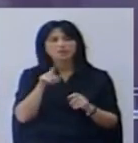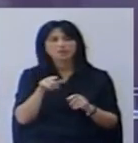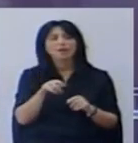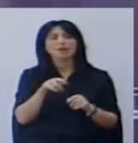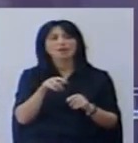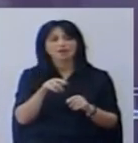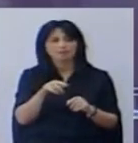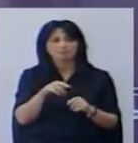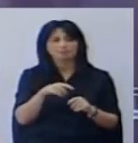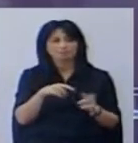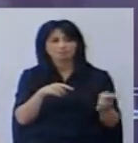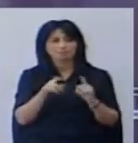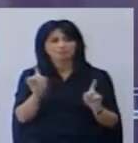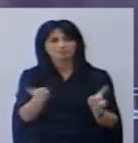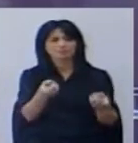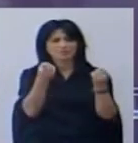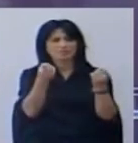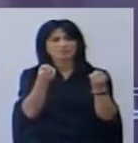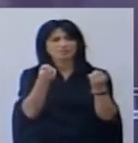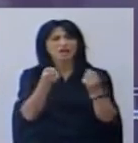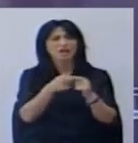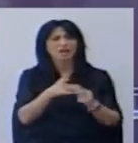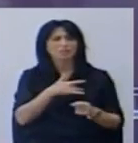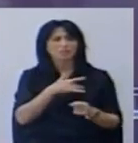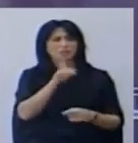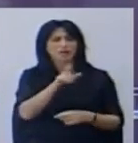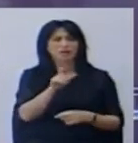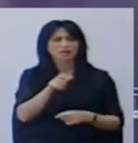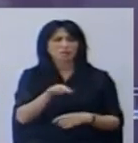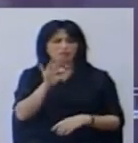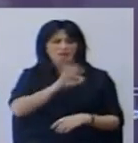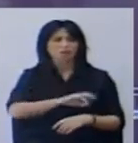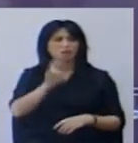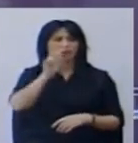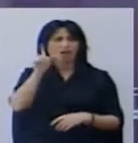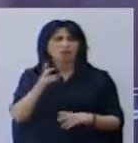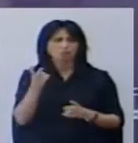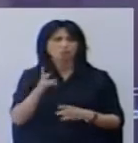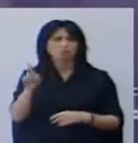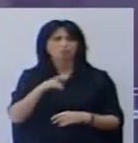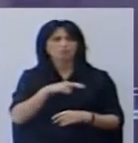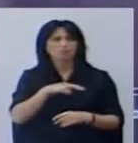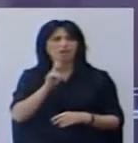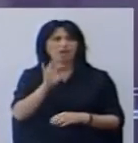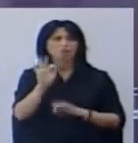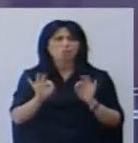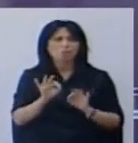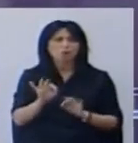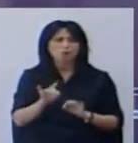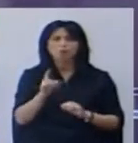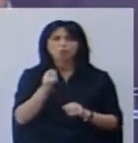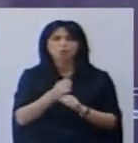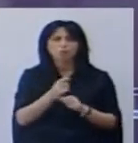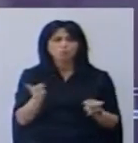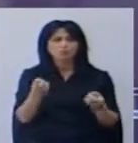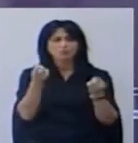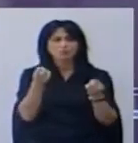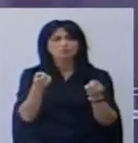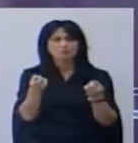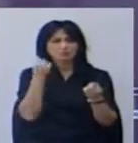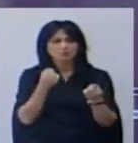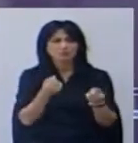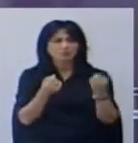მათი გამოყენება და სწორედ ამ ტიპის ადამიანები აწყობს ხელისუფლებას და არის კანონ პროექტები, რომელმაც შემდეგ კანონის